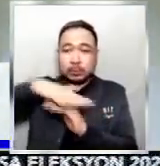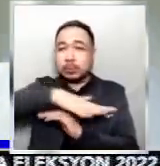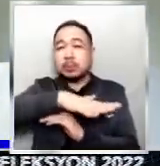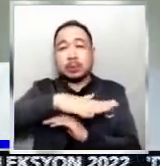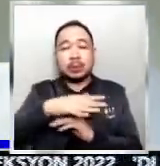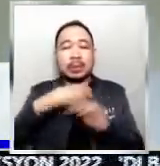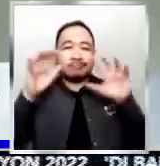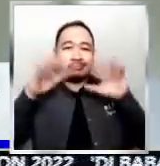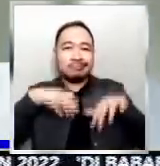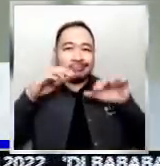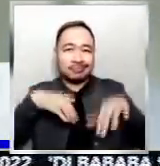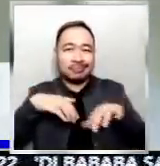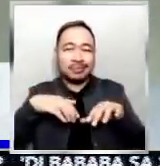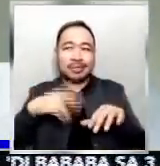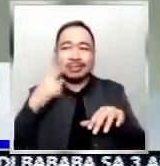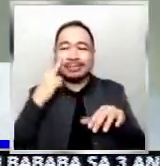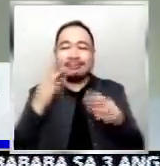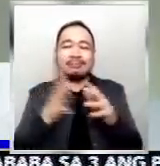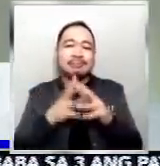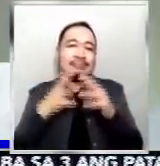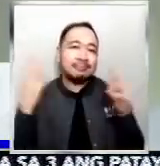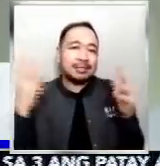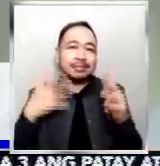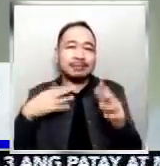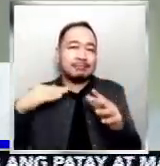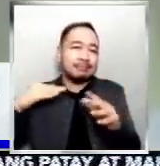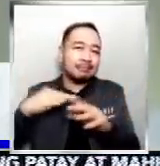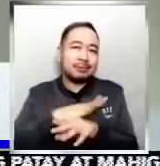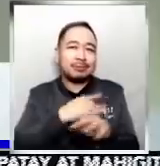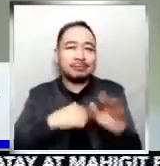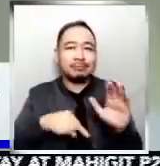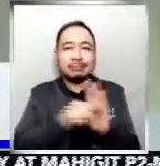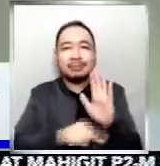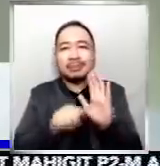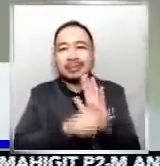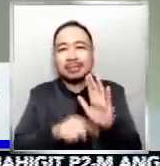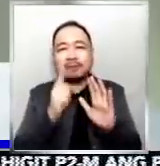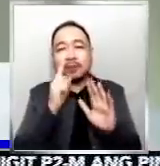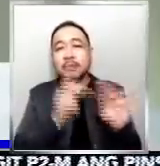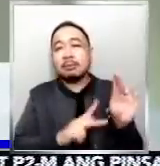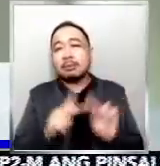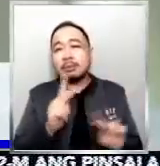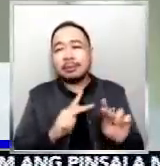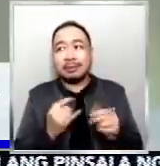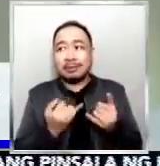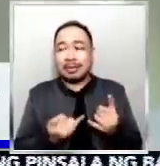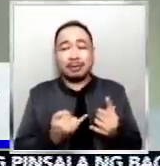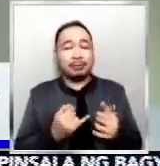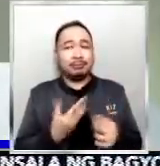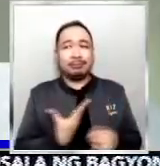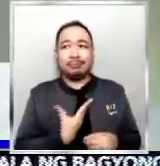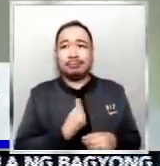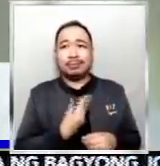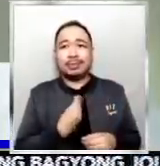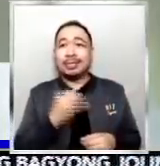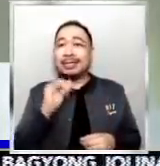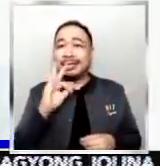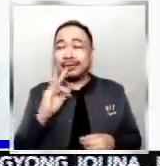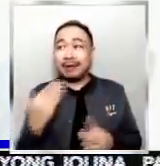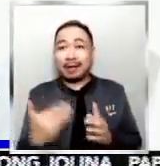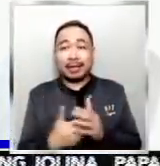nagdulot ng katakot-takot na perwiso. Nangangambangin ng mga residente sa mga posibleng mangyari sakaling tumama ang isang bagong